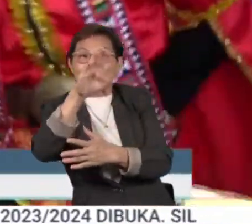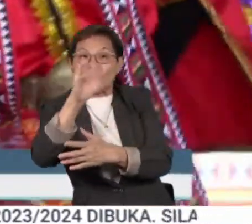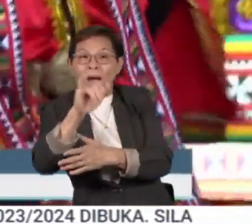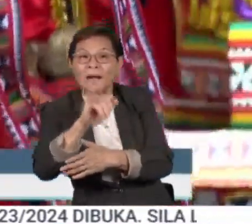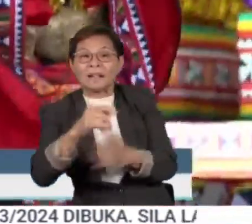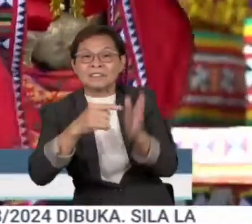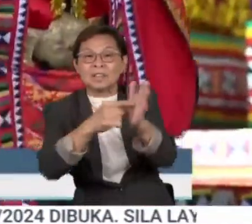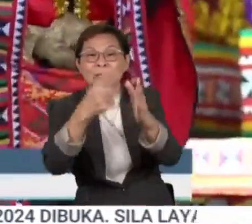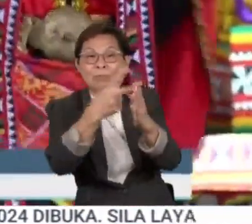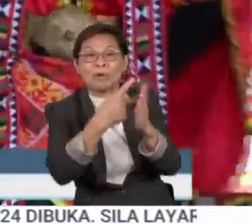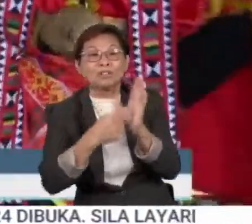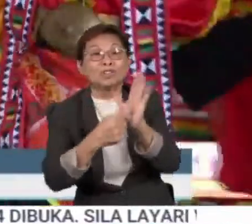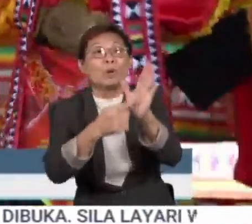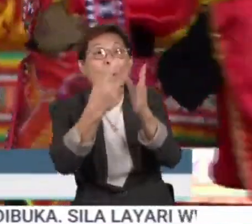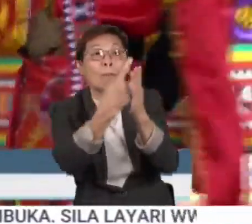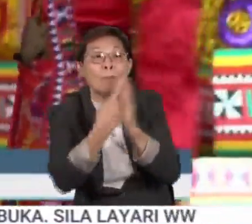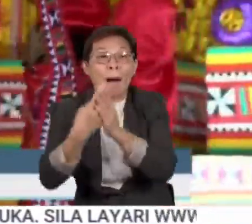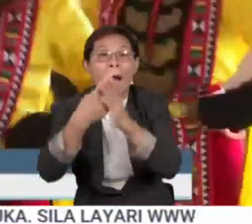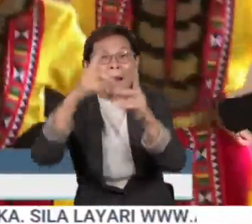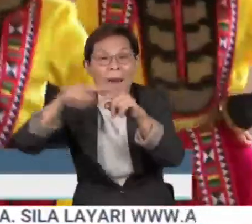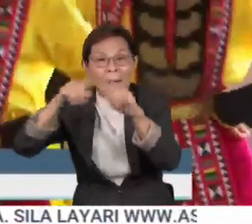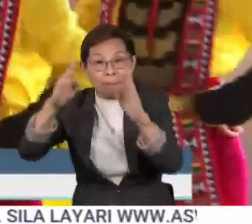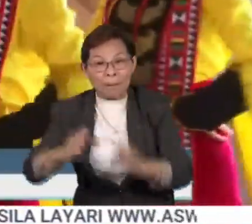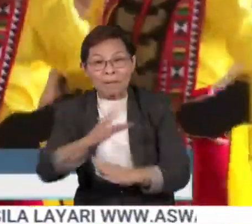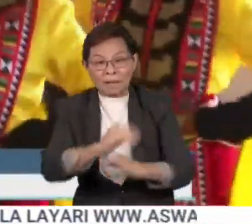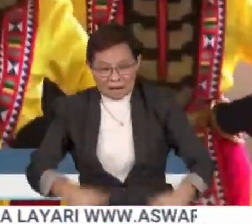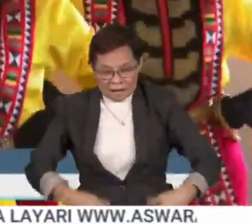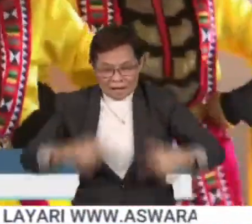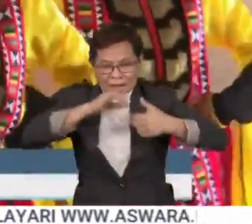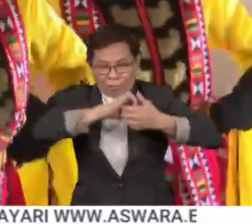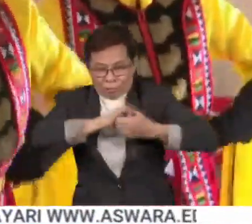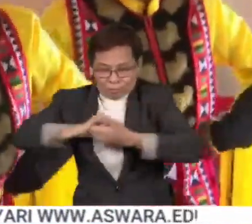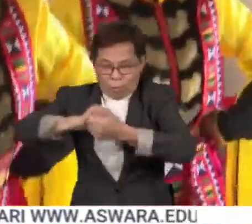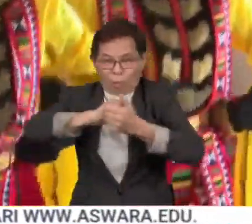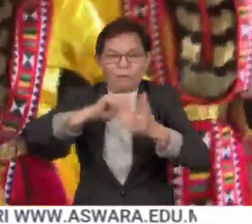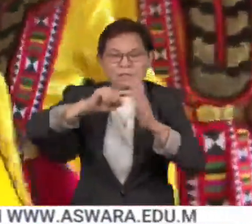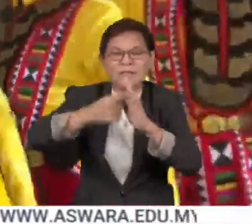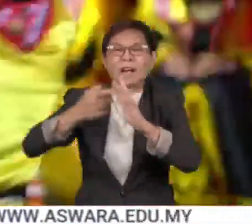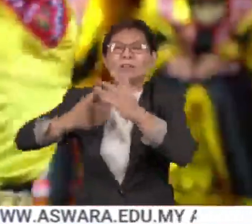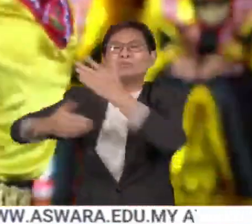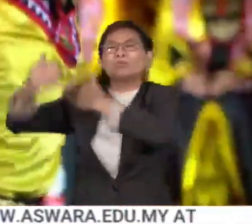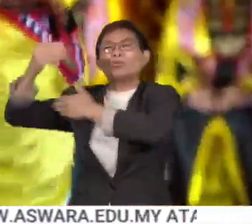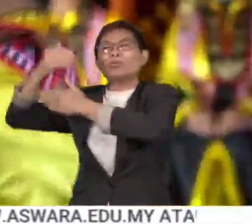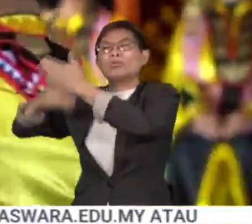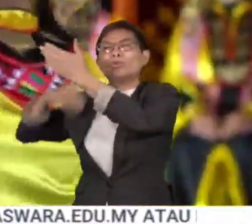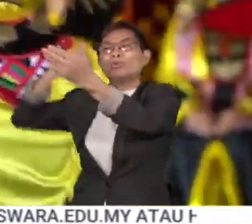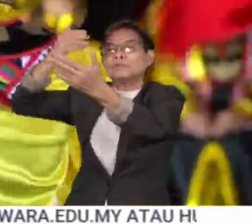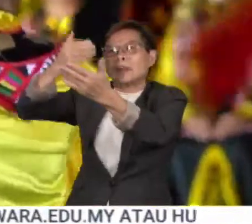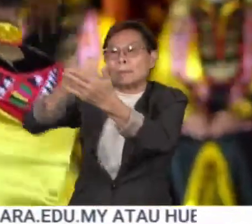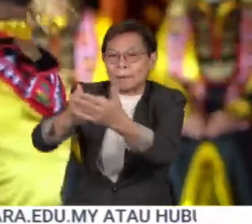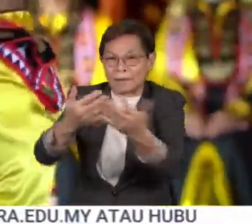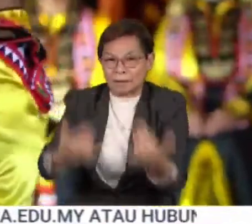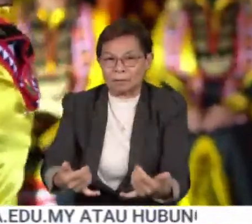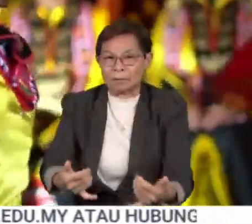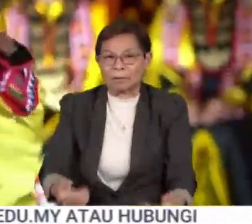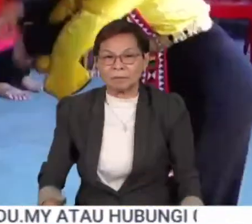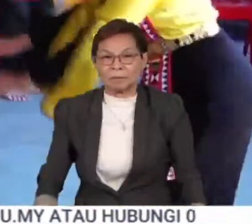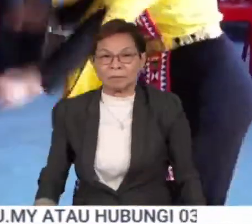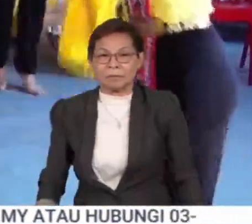cerminan perpaduan masyarakat majmuk yang hidup harmoni sejak zaman berzaman.